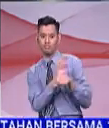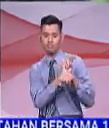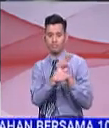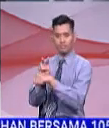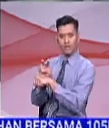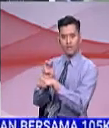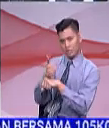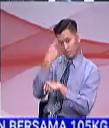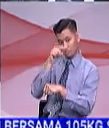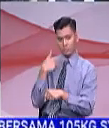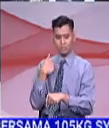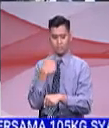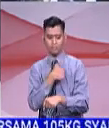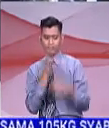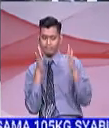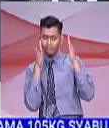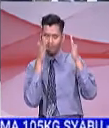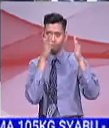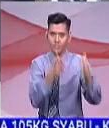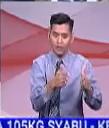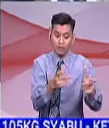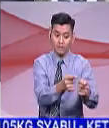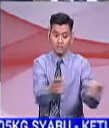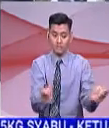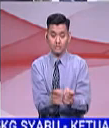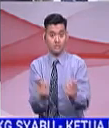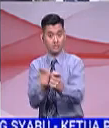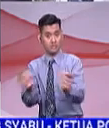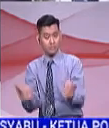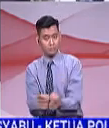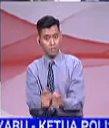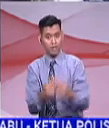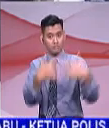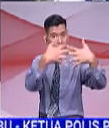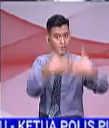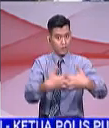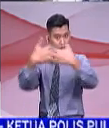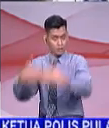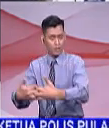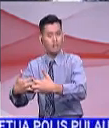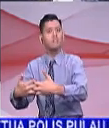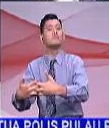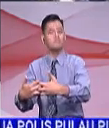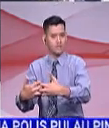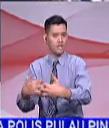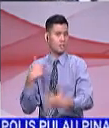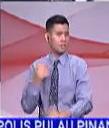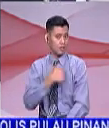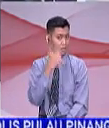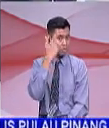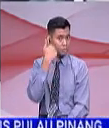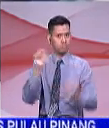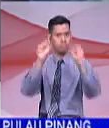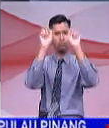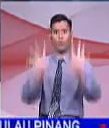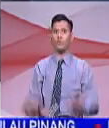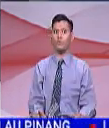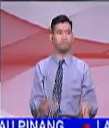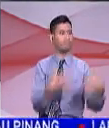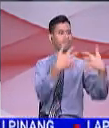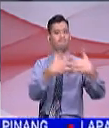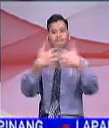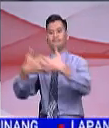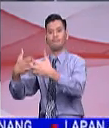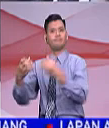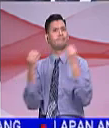untuk kita tumpukan ke tempat-tempat seperti kilang-kilang. Seperti mana yang kita tahu, Shah Alam ada banyak kilang,